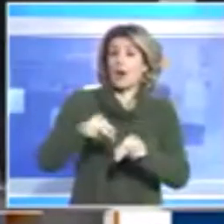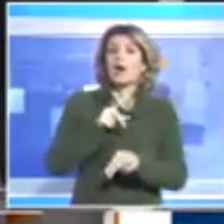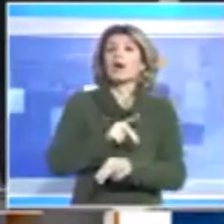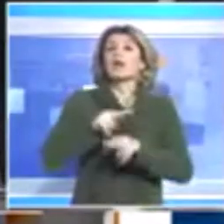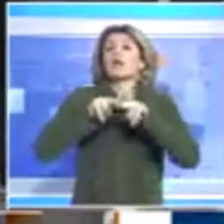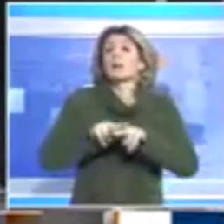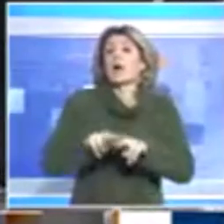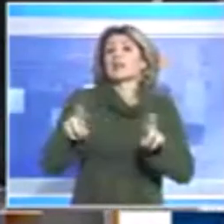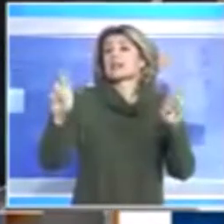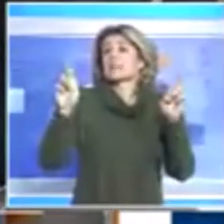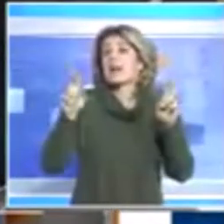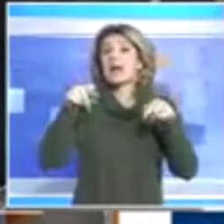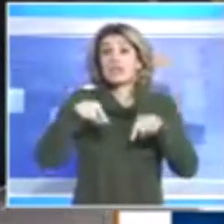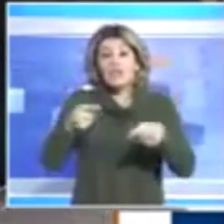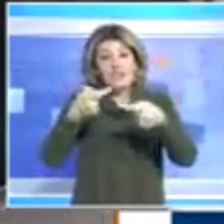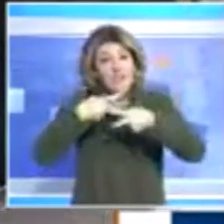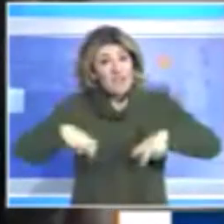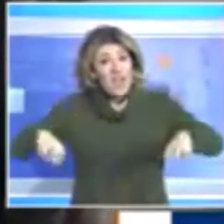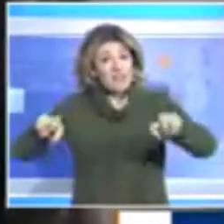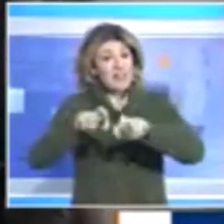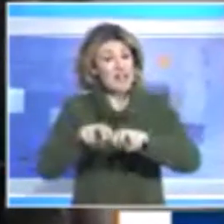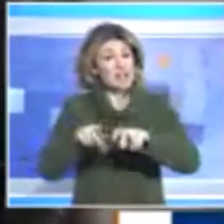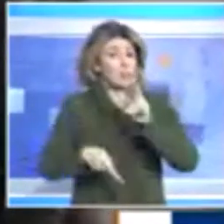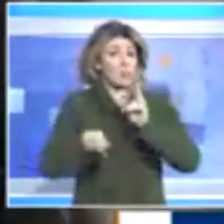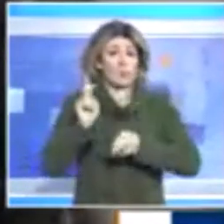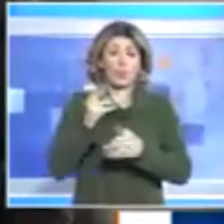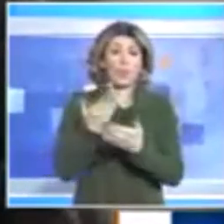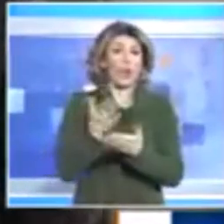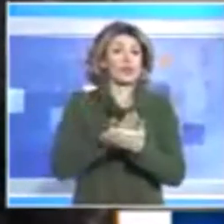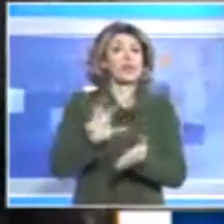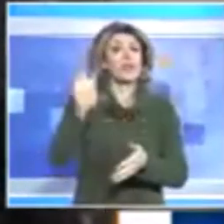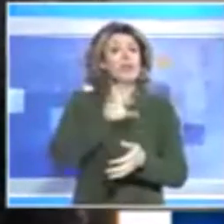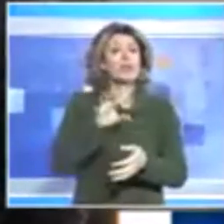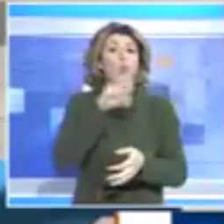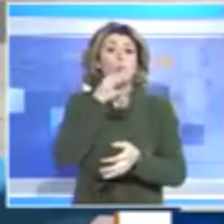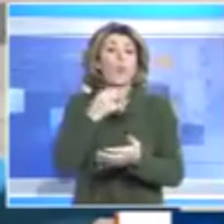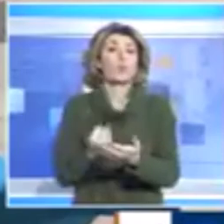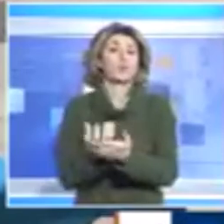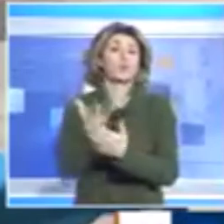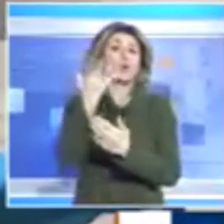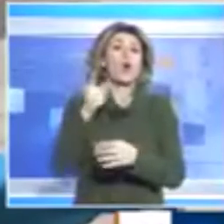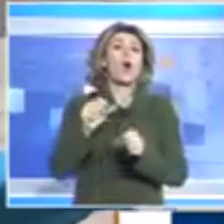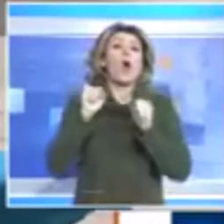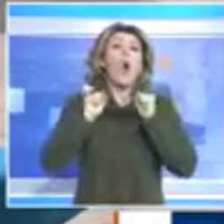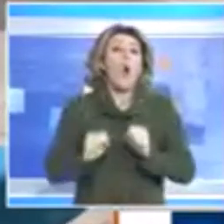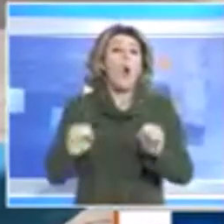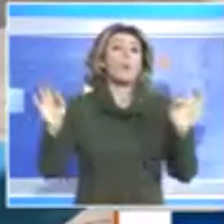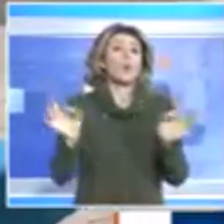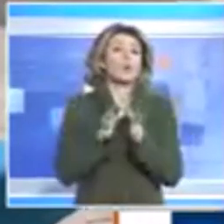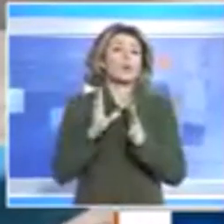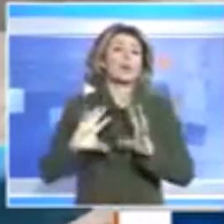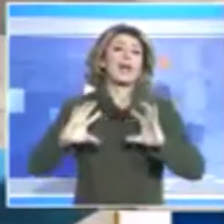che da questa vertenza tra le più importanti in regione possa nascere l'opportunità di una ripresa lavorativa